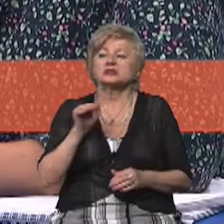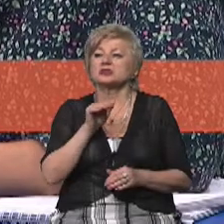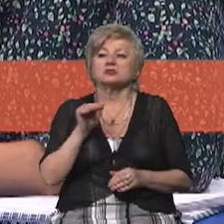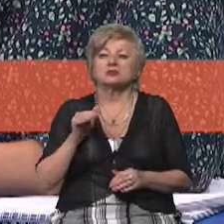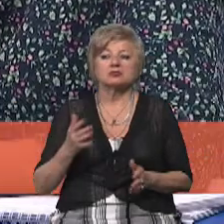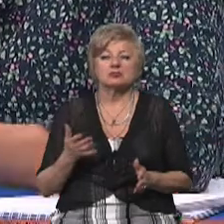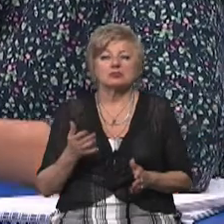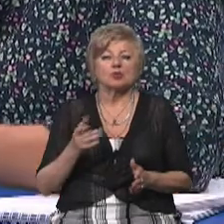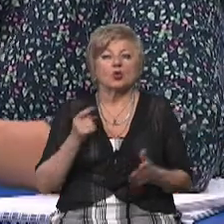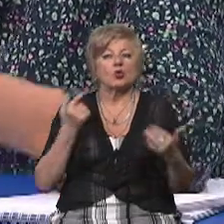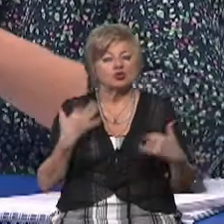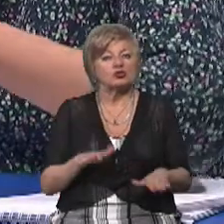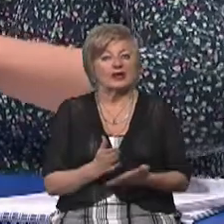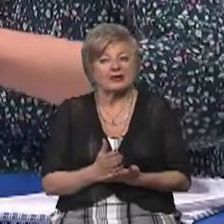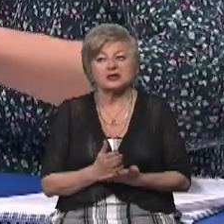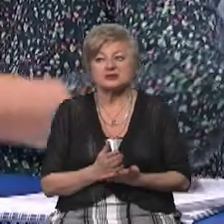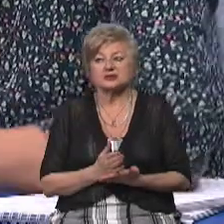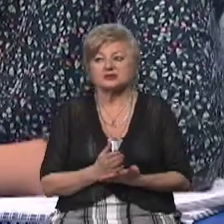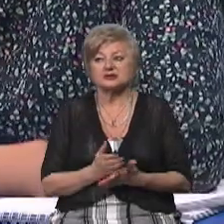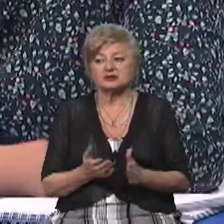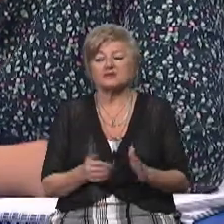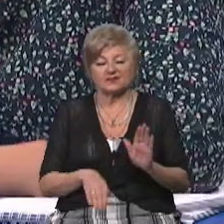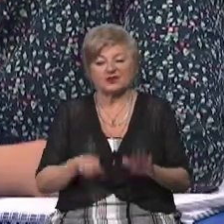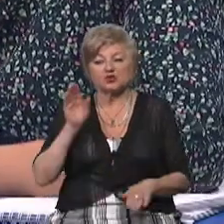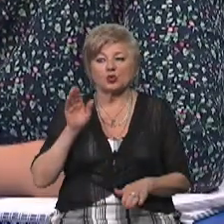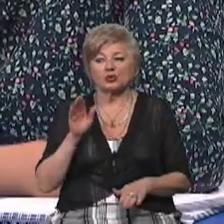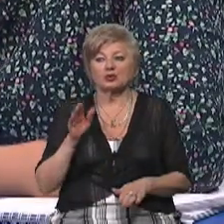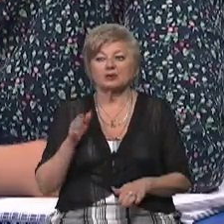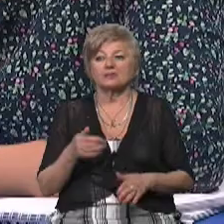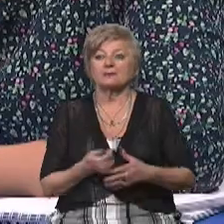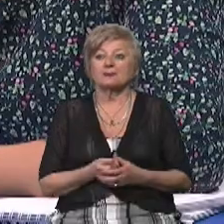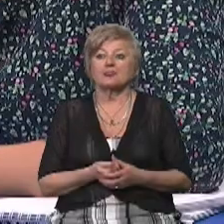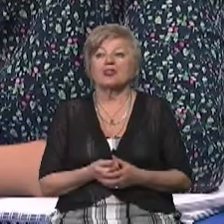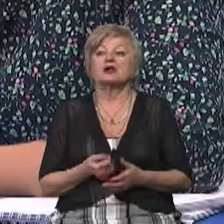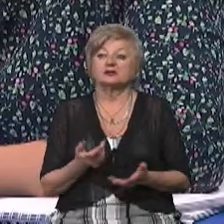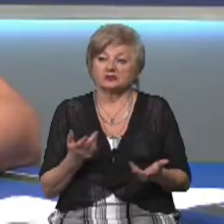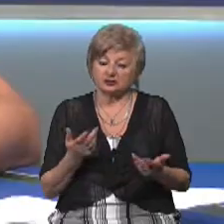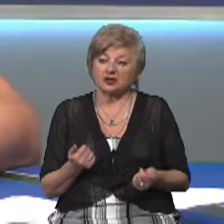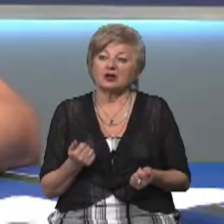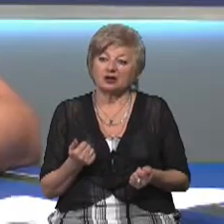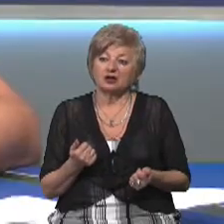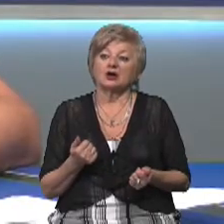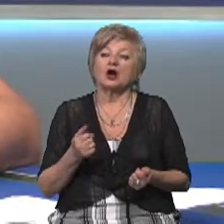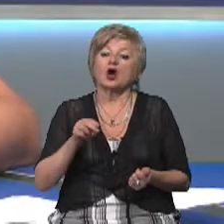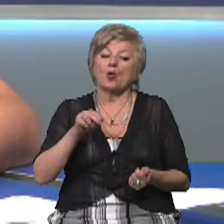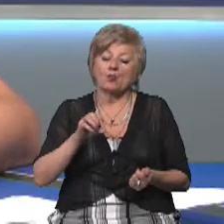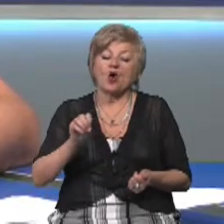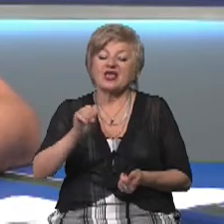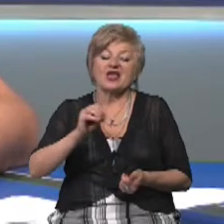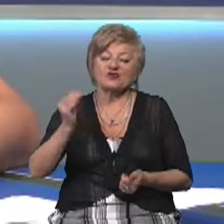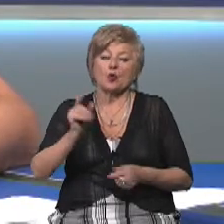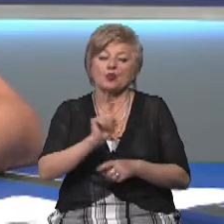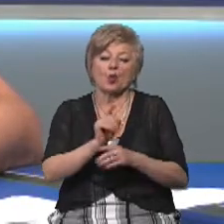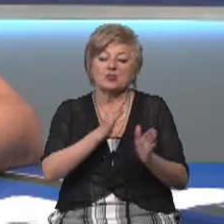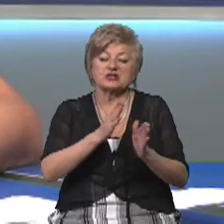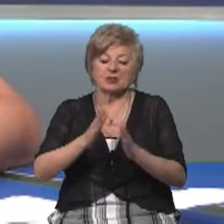концентрації, вони ж вже є, ну, достатньо високими. Ну, скажем так, да, по европейским меркам у нас